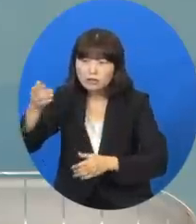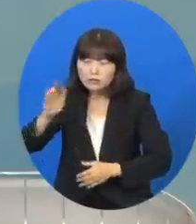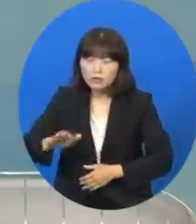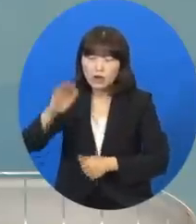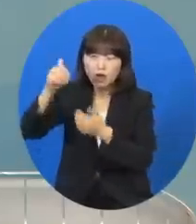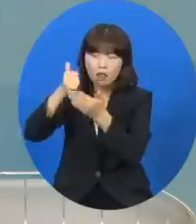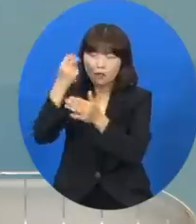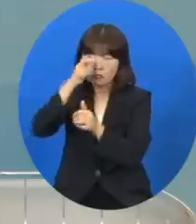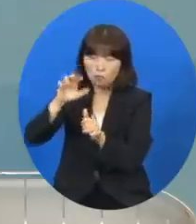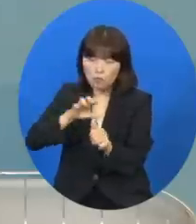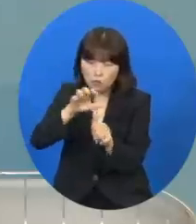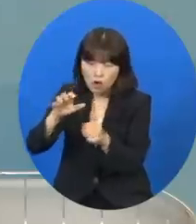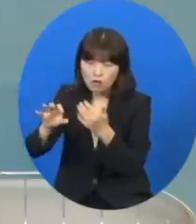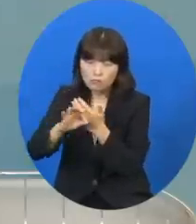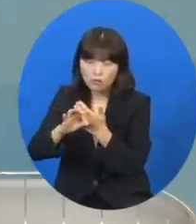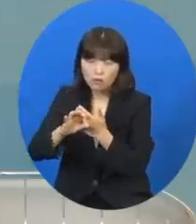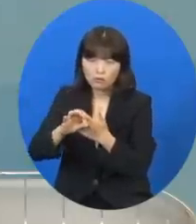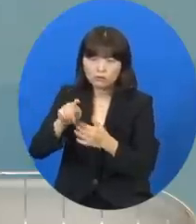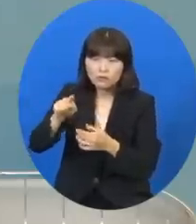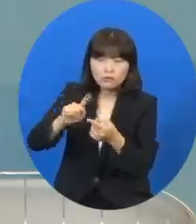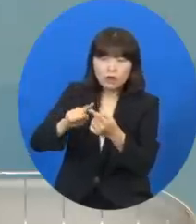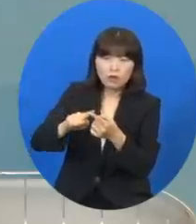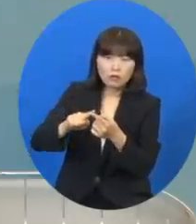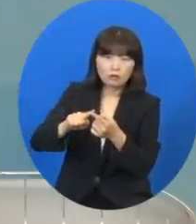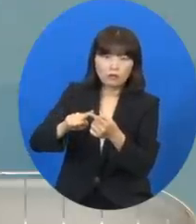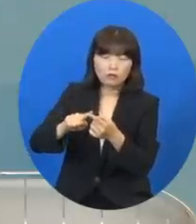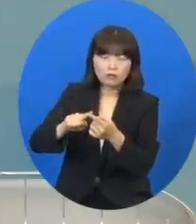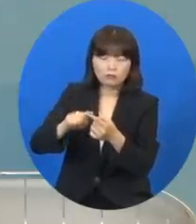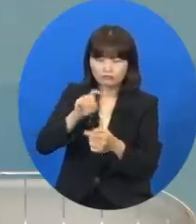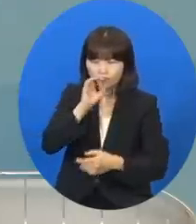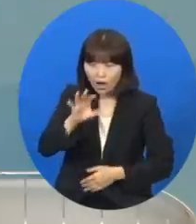대지요. 하나님이 허락하셨다는